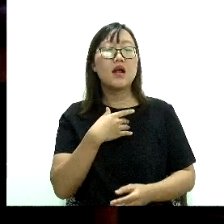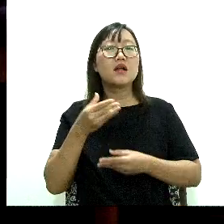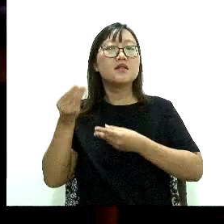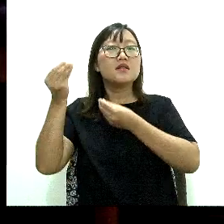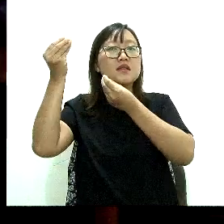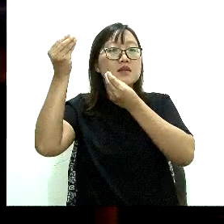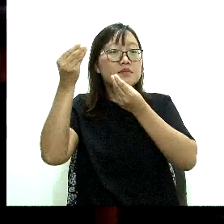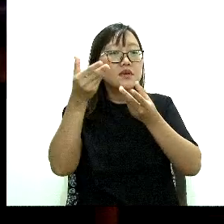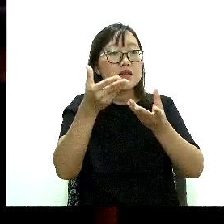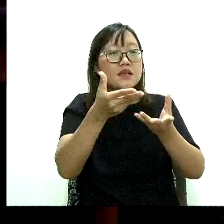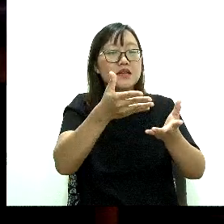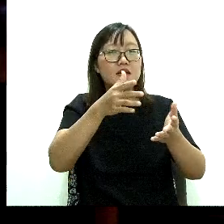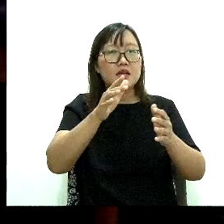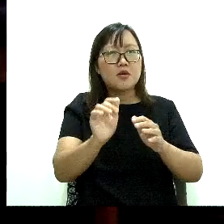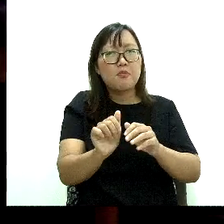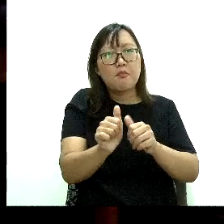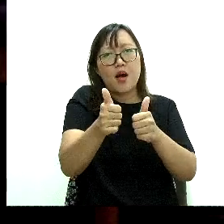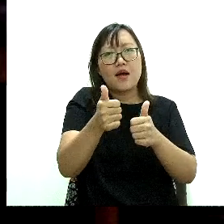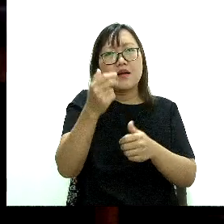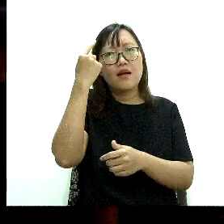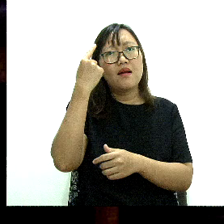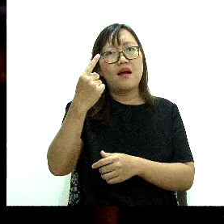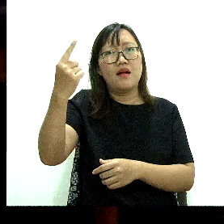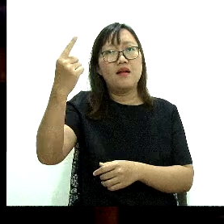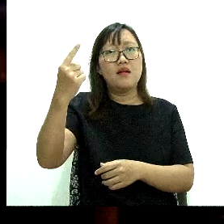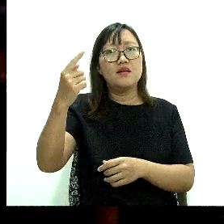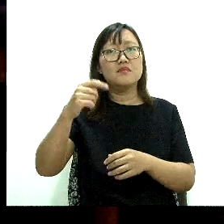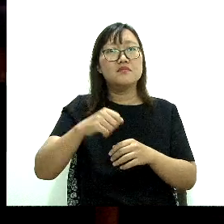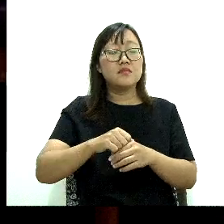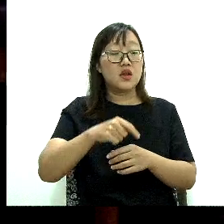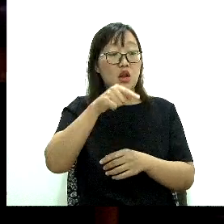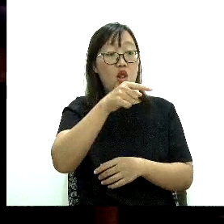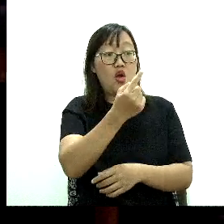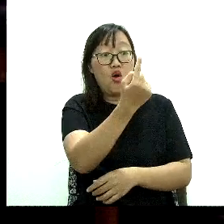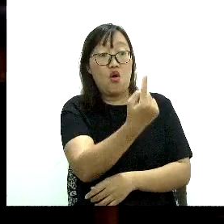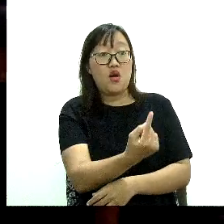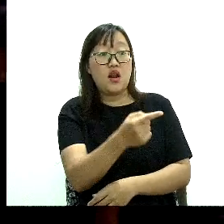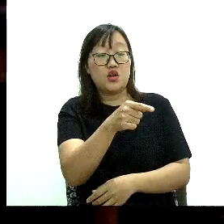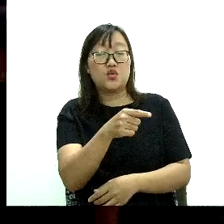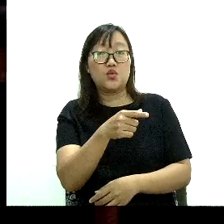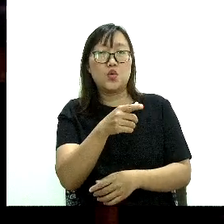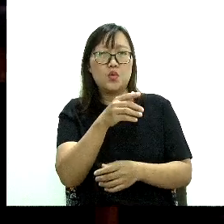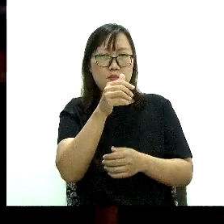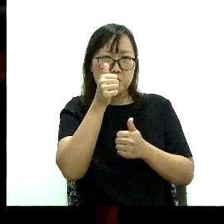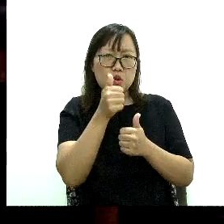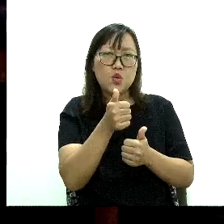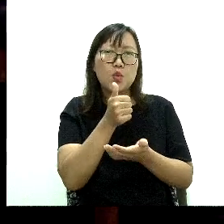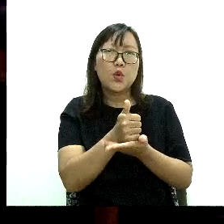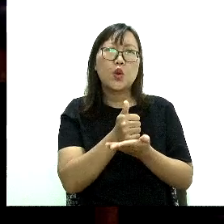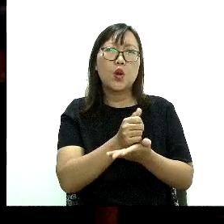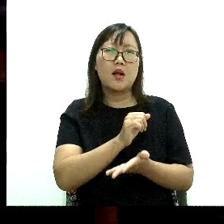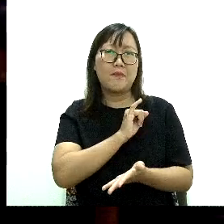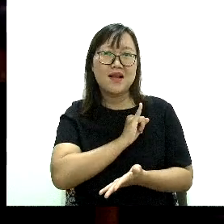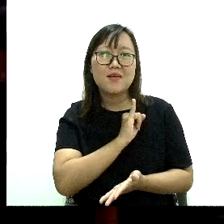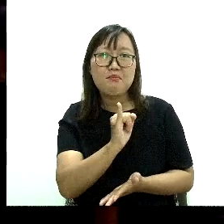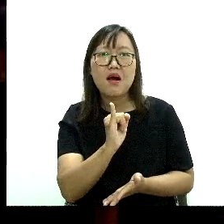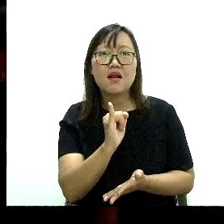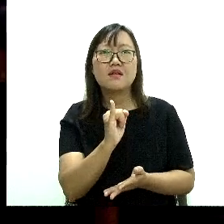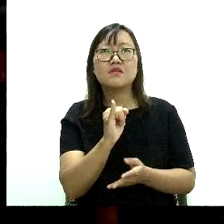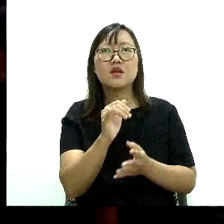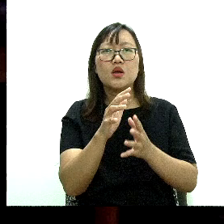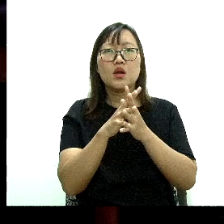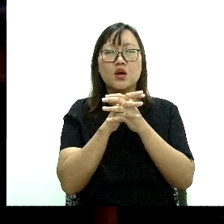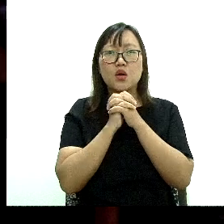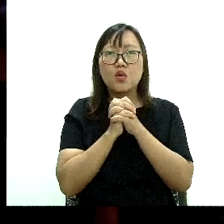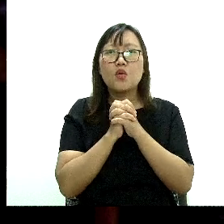kemurahan Allah. Asalkan orang itu sungguh beriman dan berkomitmen. Ia memberi berkat kepada